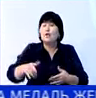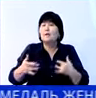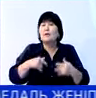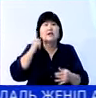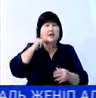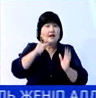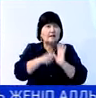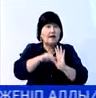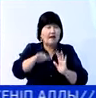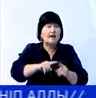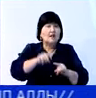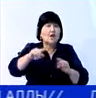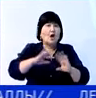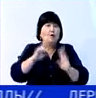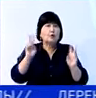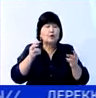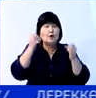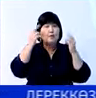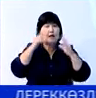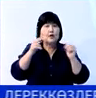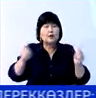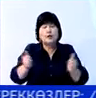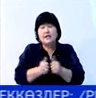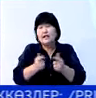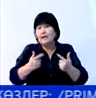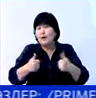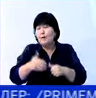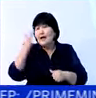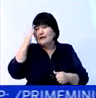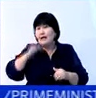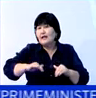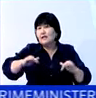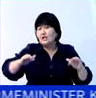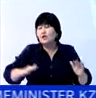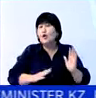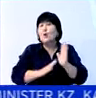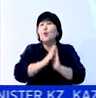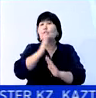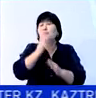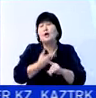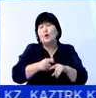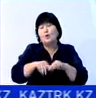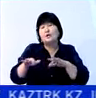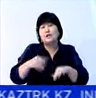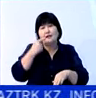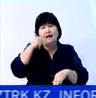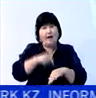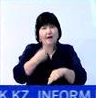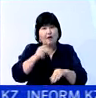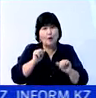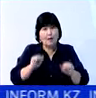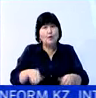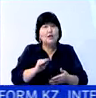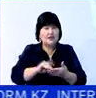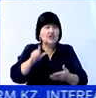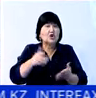6-да. Шалғайдағы ауылдық клубтар мен мәдениет үйлері жандағы үйірмелерде талантты жеткіншектердің өспелі жатқанын осы шарадан аңғаруға болады. Тілші